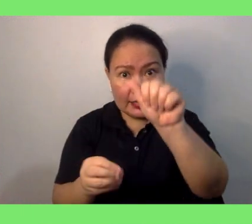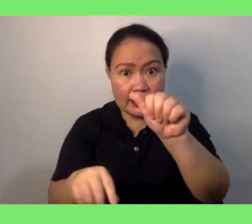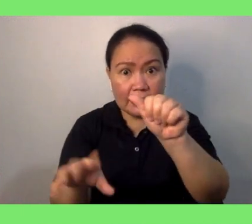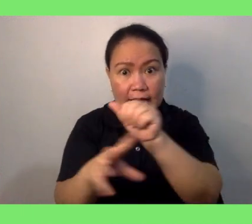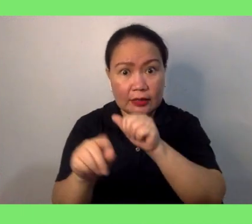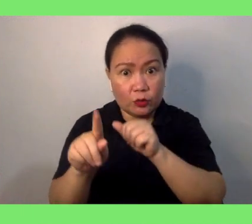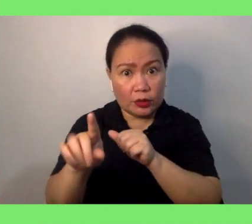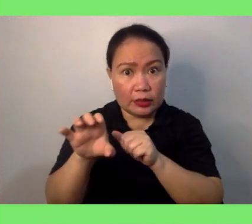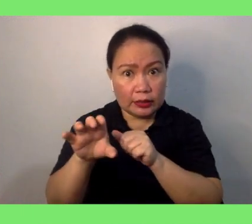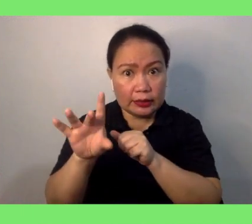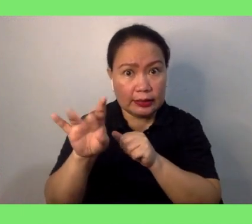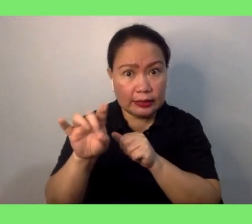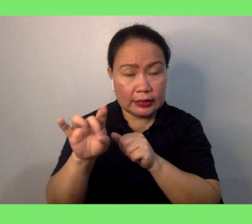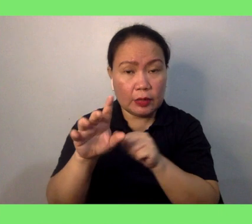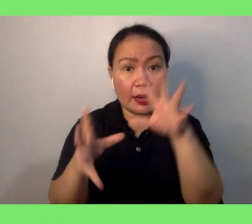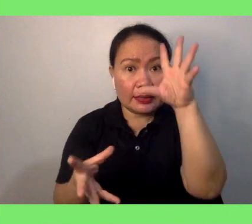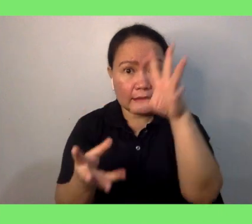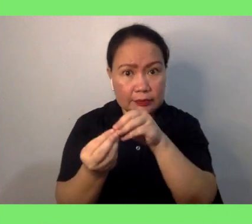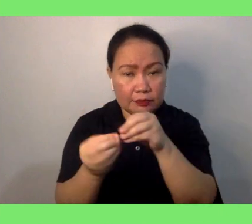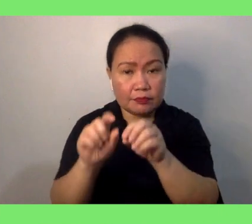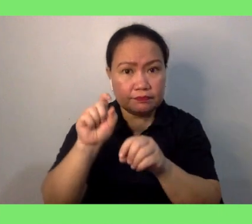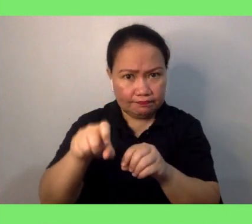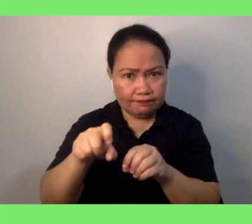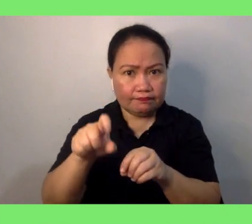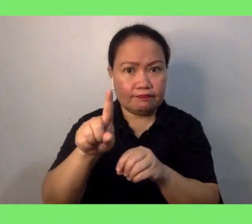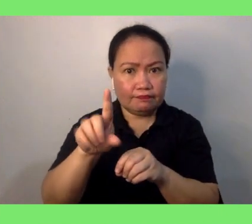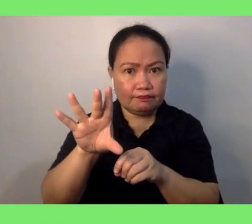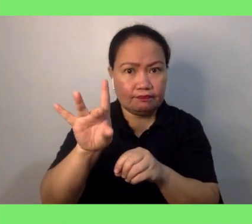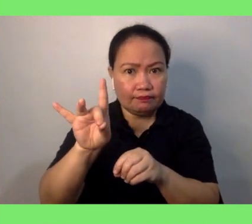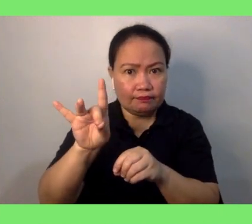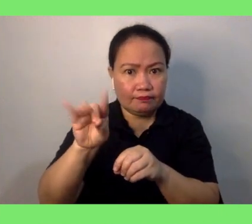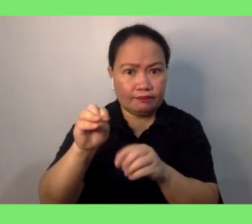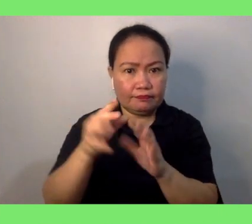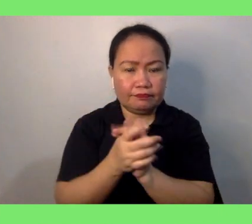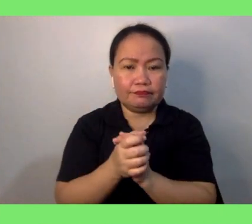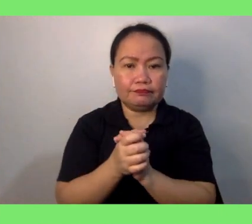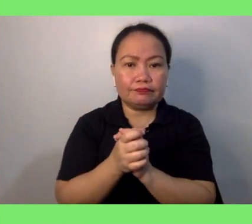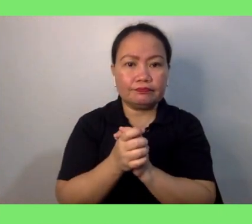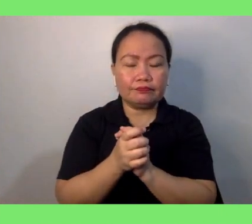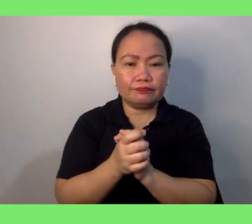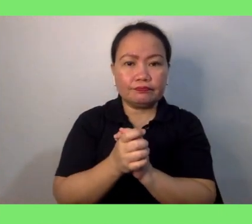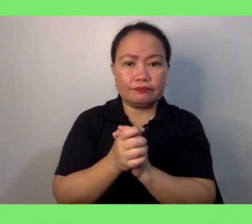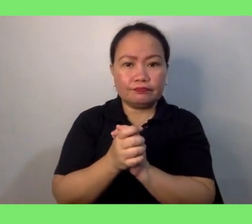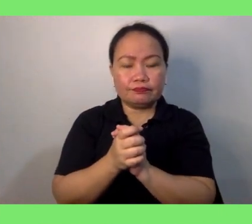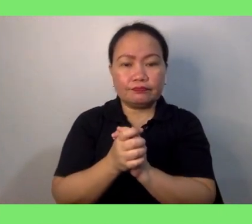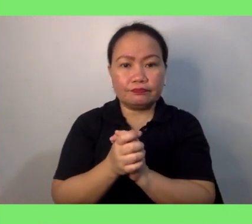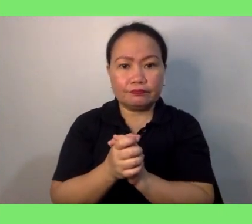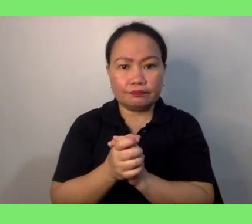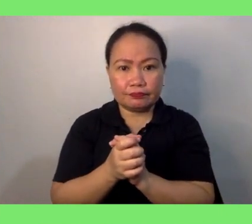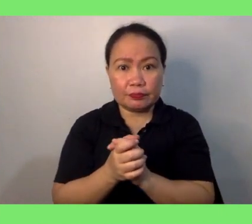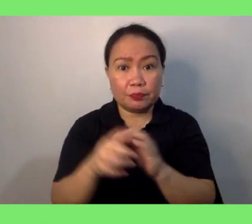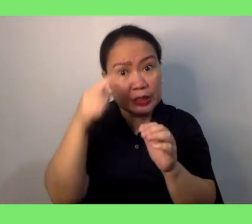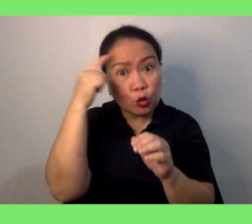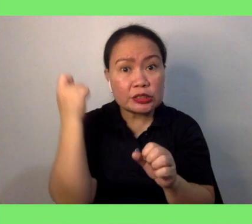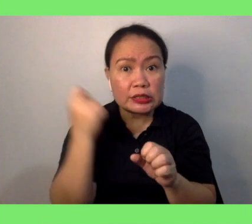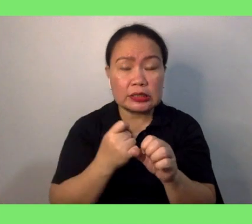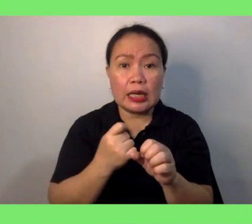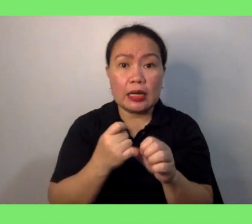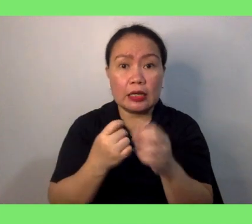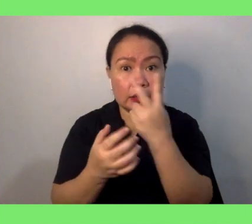Okay. So, the measure of angle A and 118 degrees must have a sum of